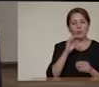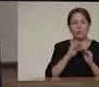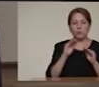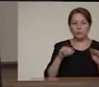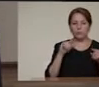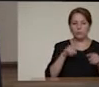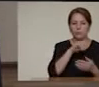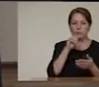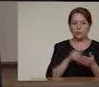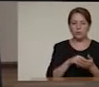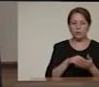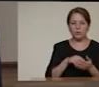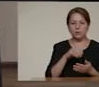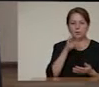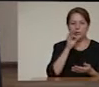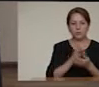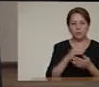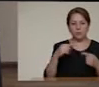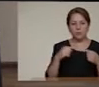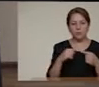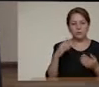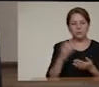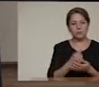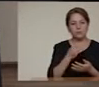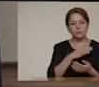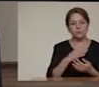ham javobni aniq bera olishadi.